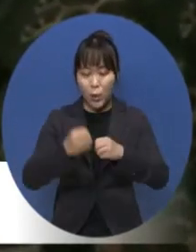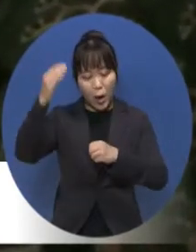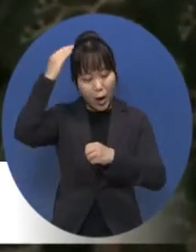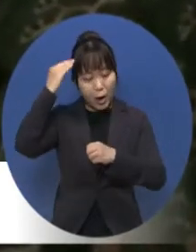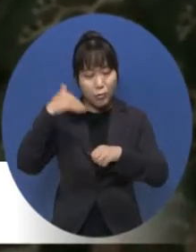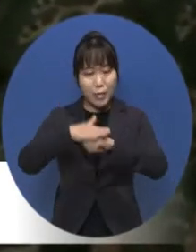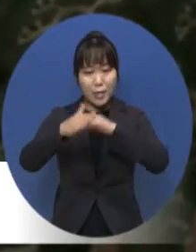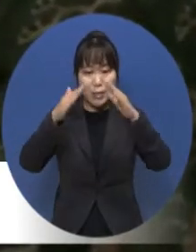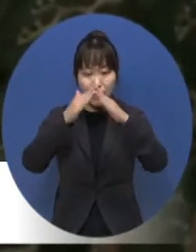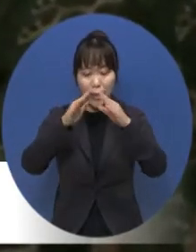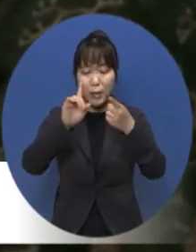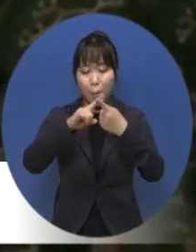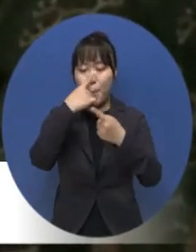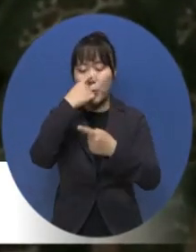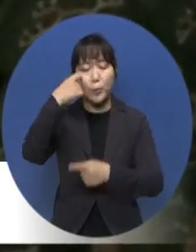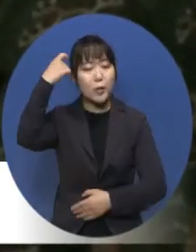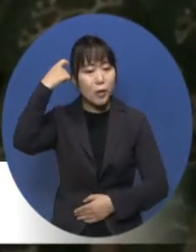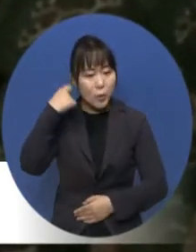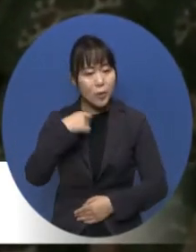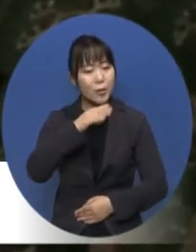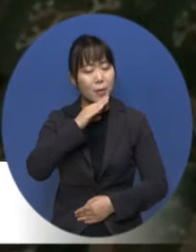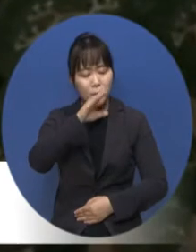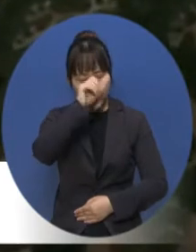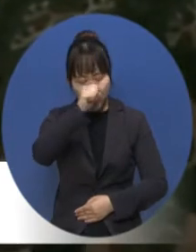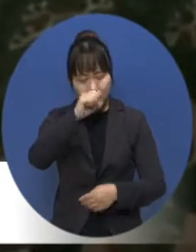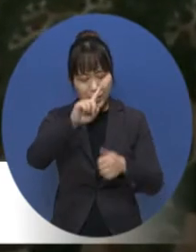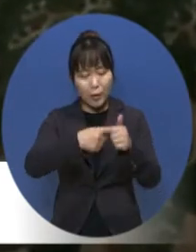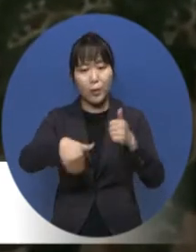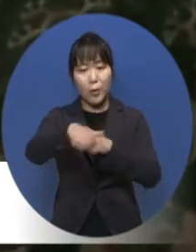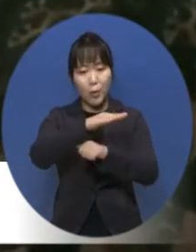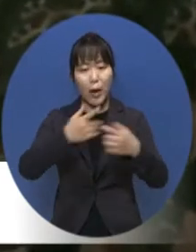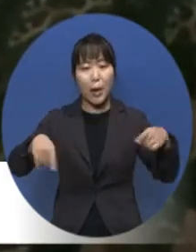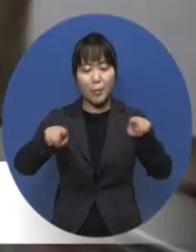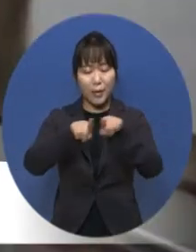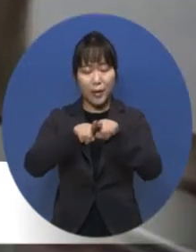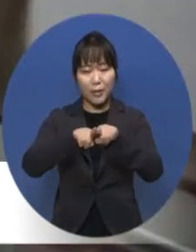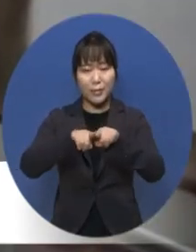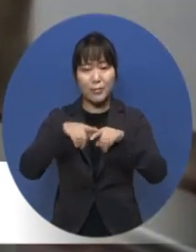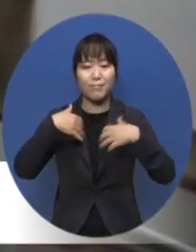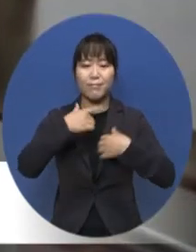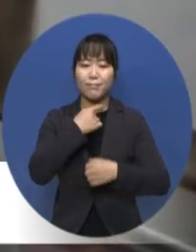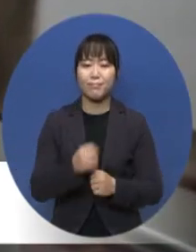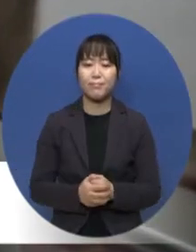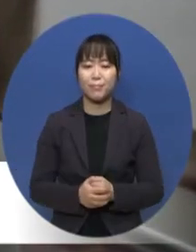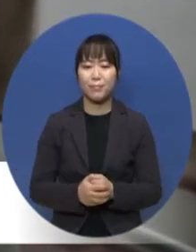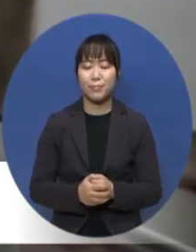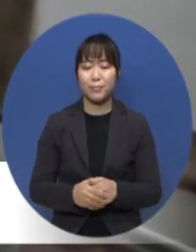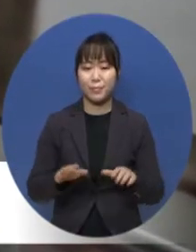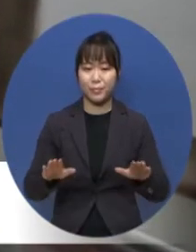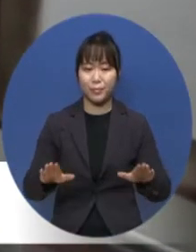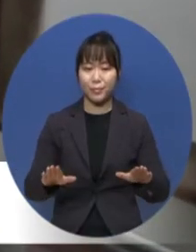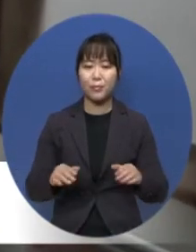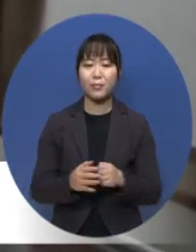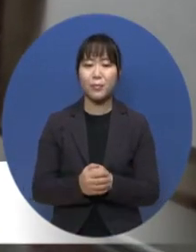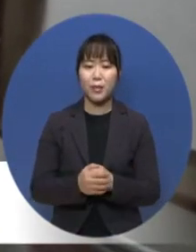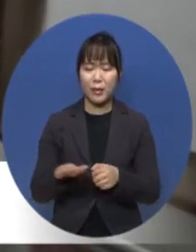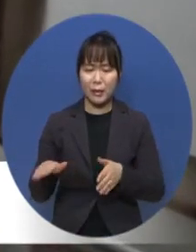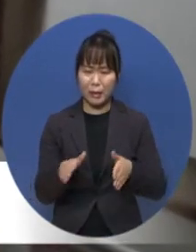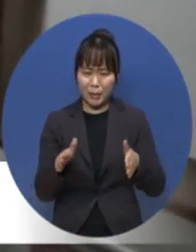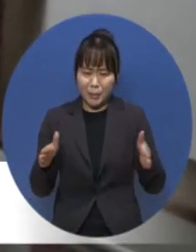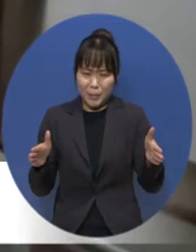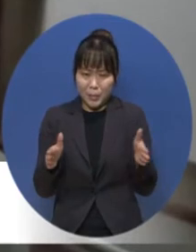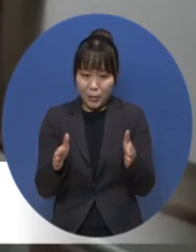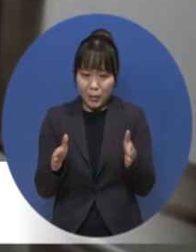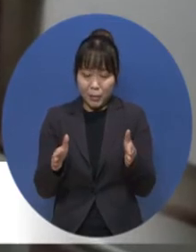대한 멋도 느끼고 그다음에 좋은 자연 경관을 같이 만끽했으면. 예, 현재는 아주 길이